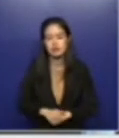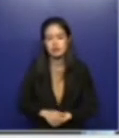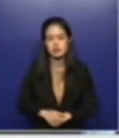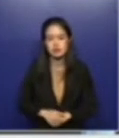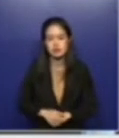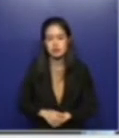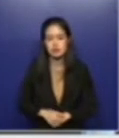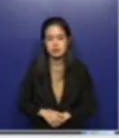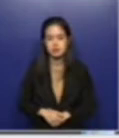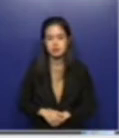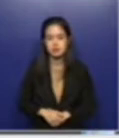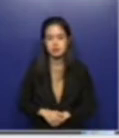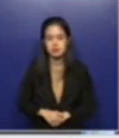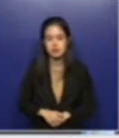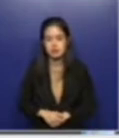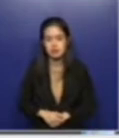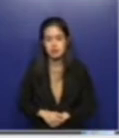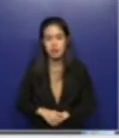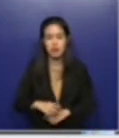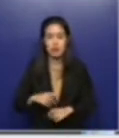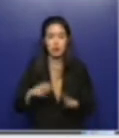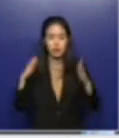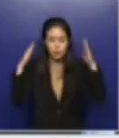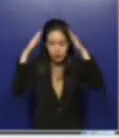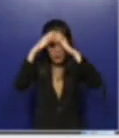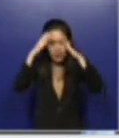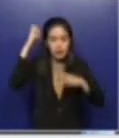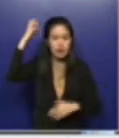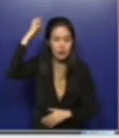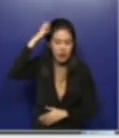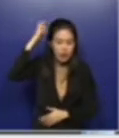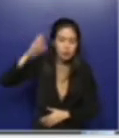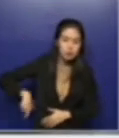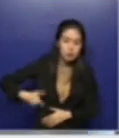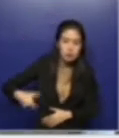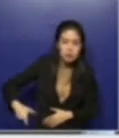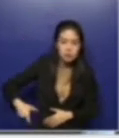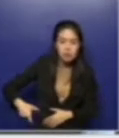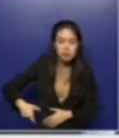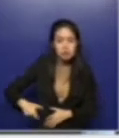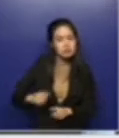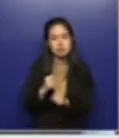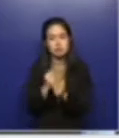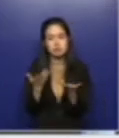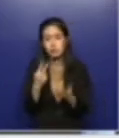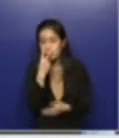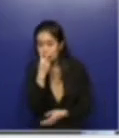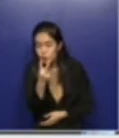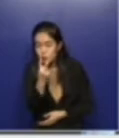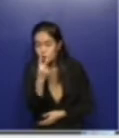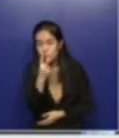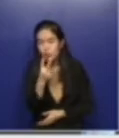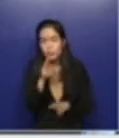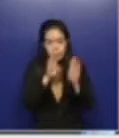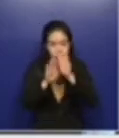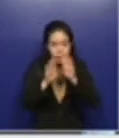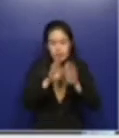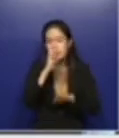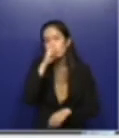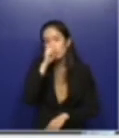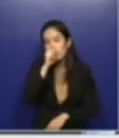เวียดนามเป็นไงครับลาวเป็นไงครับเขมรเป็นไงพม่าเป็นไงอย่าไปต้องไปเปรียบเทียบประเทศอื่นครับไม่ต้องเอาไกลเอารอบบ้านเร